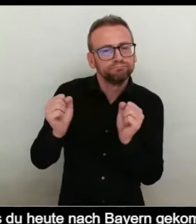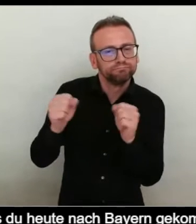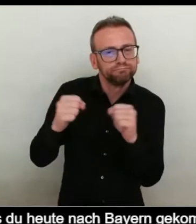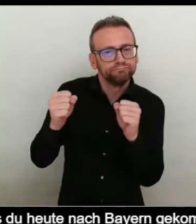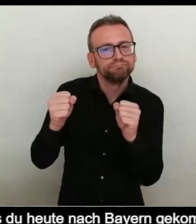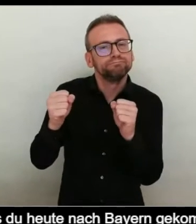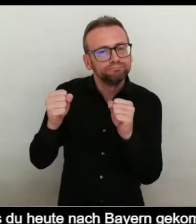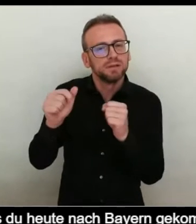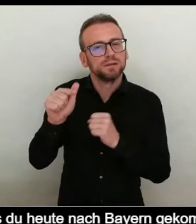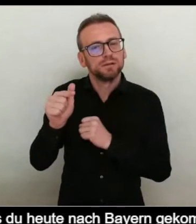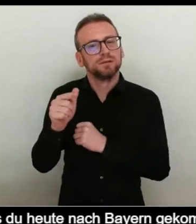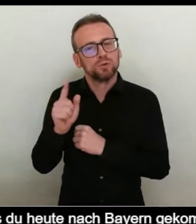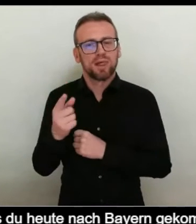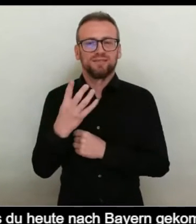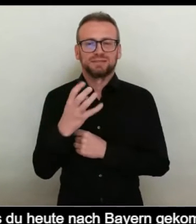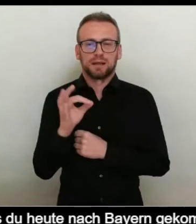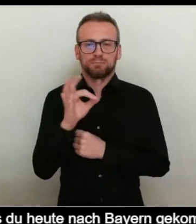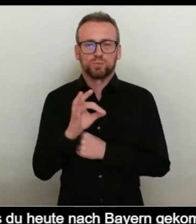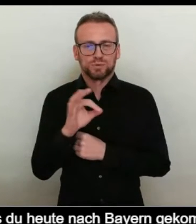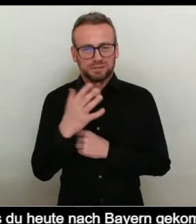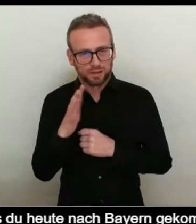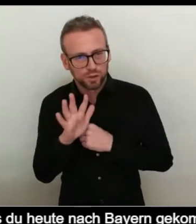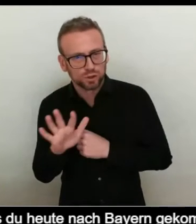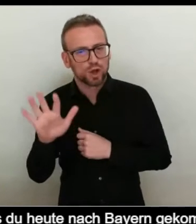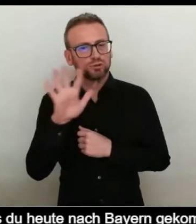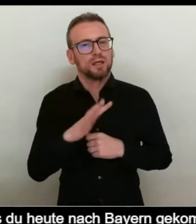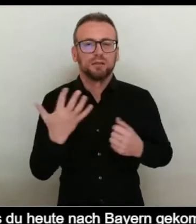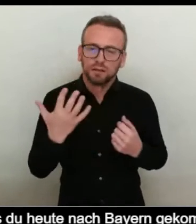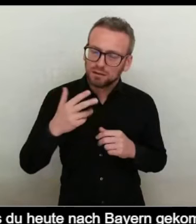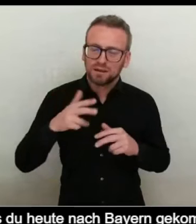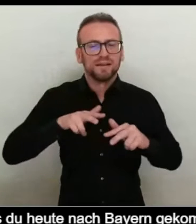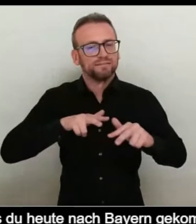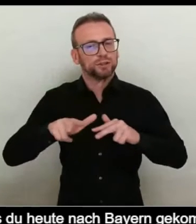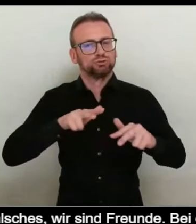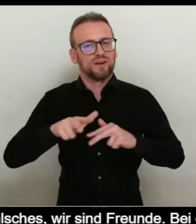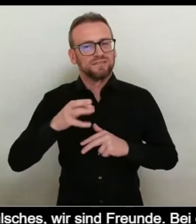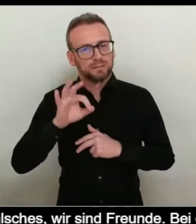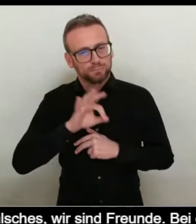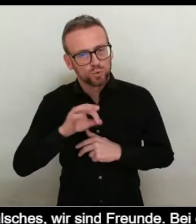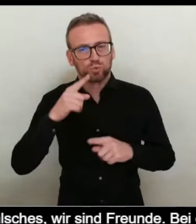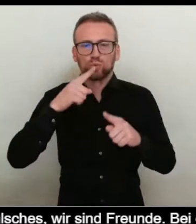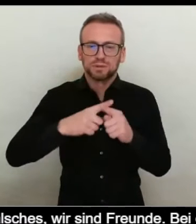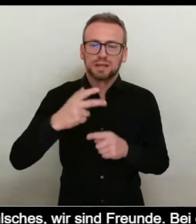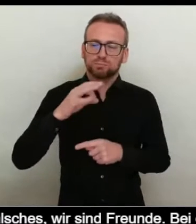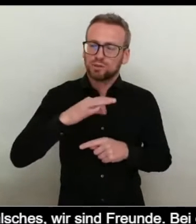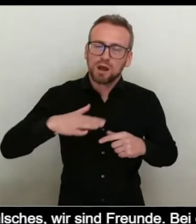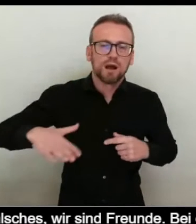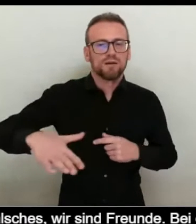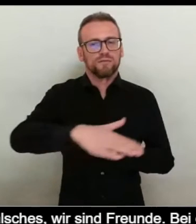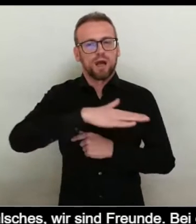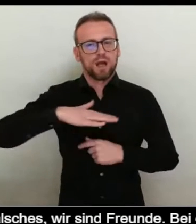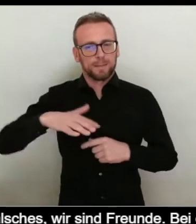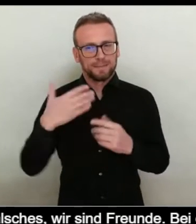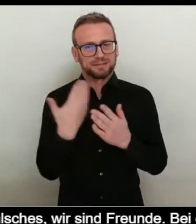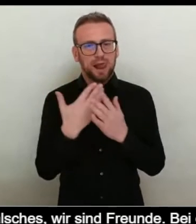Dies ist deswegen wichtig, weil wir auch direkt das Ohr an der Basis haben und das eine oder andere Richtung Berlin gemeinsam gut miteinander